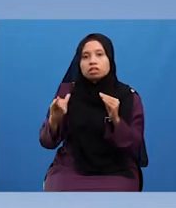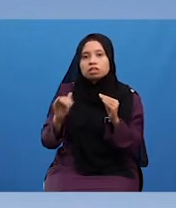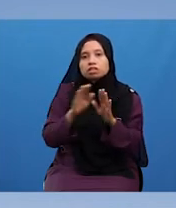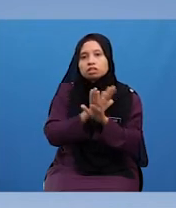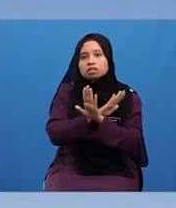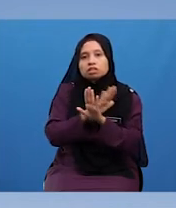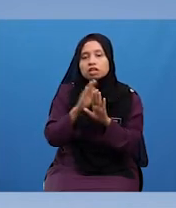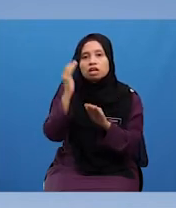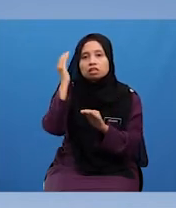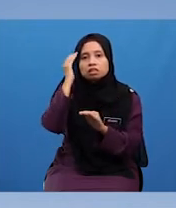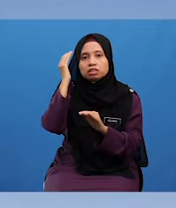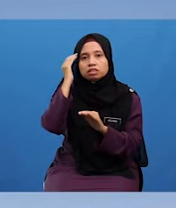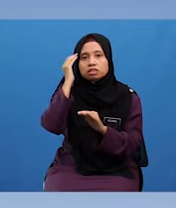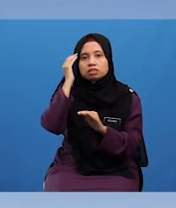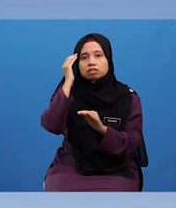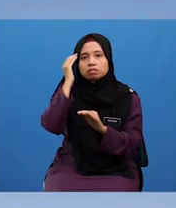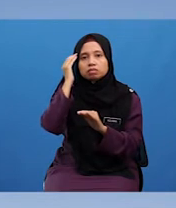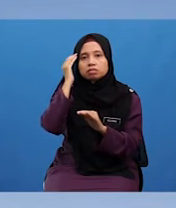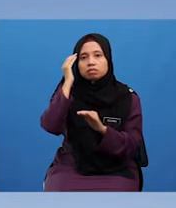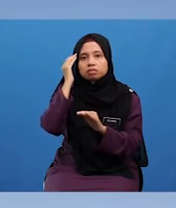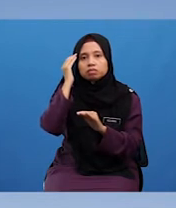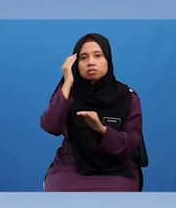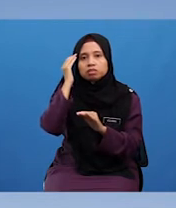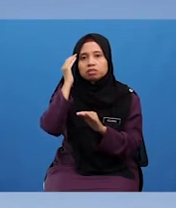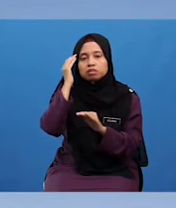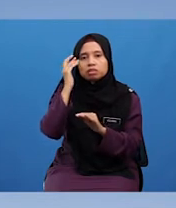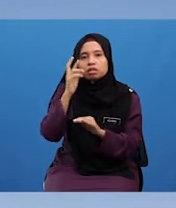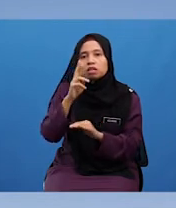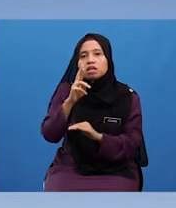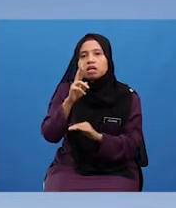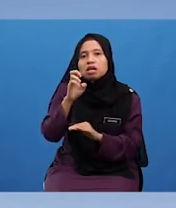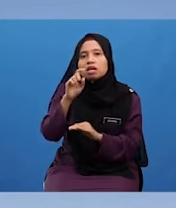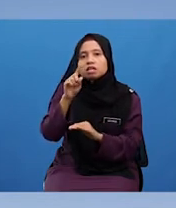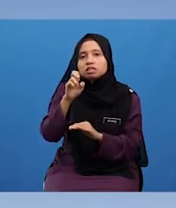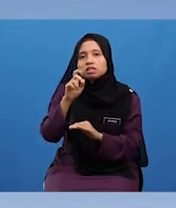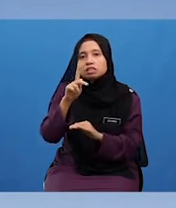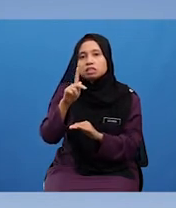ajarkanlah yang tak diketahui.